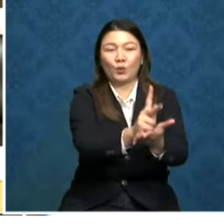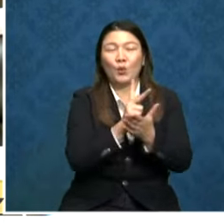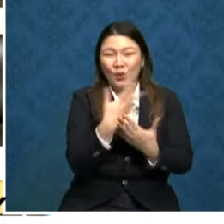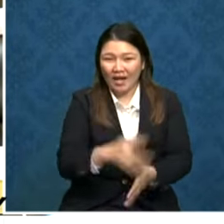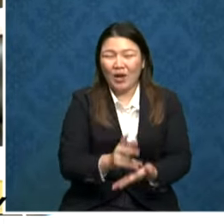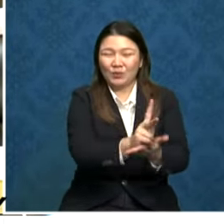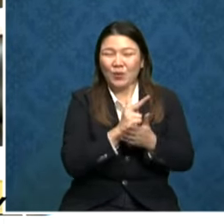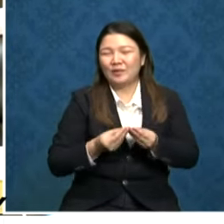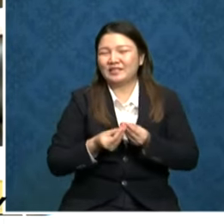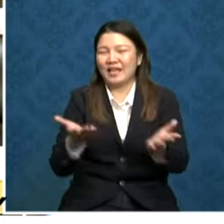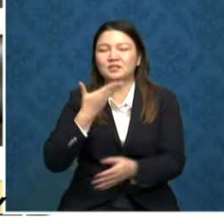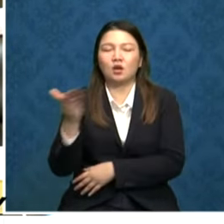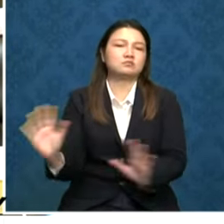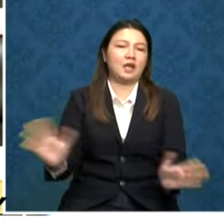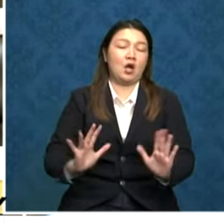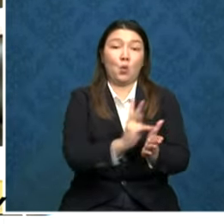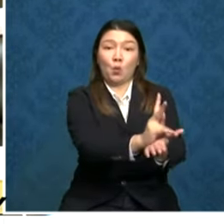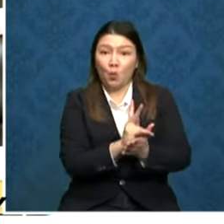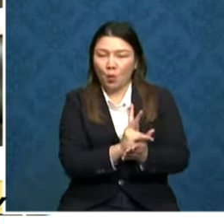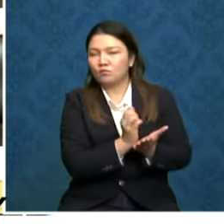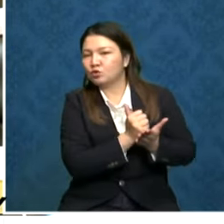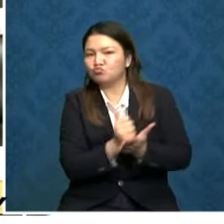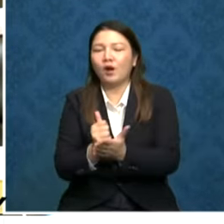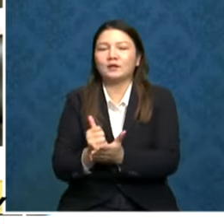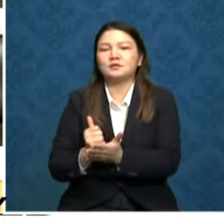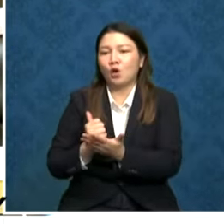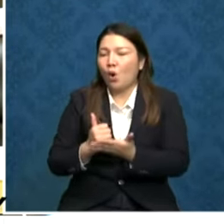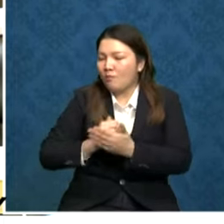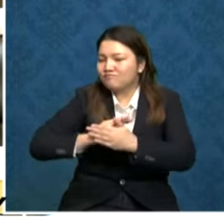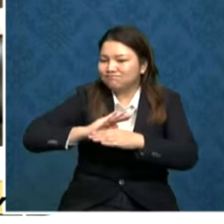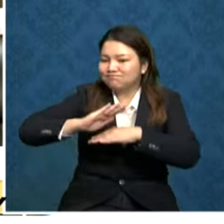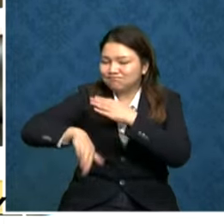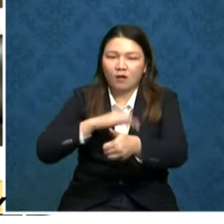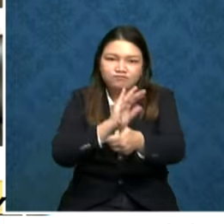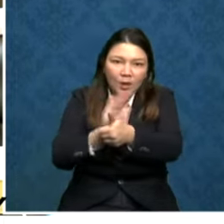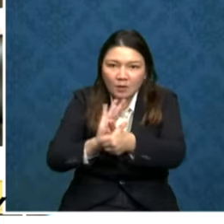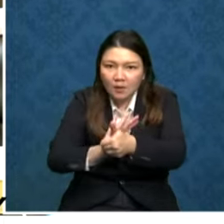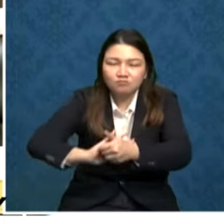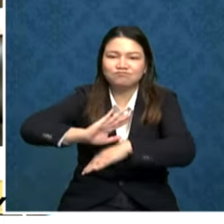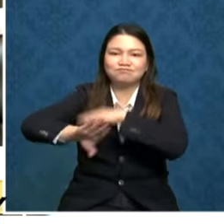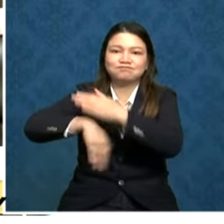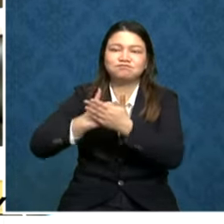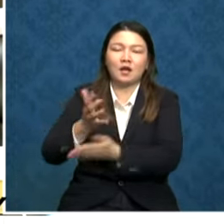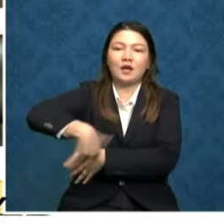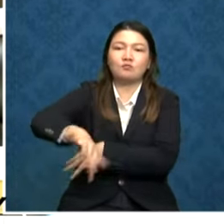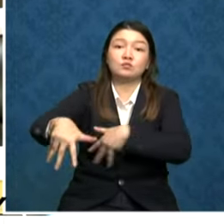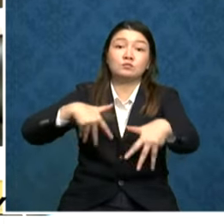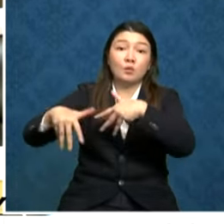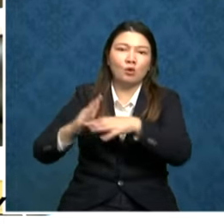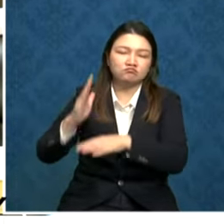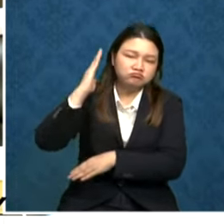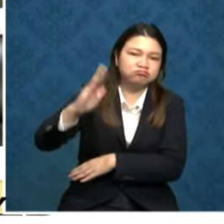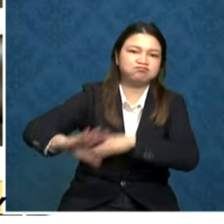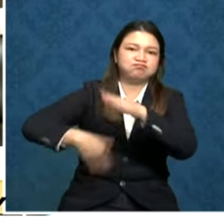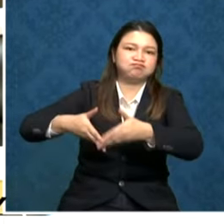กู้มาแจกอย่างเดียวแต่เป็นการกู้มาเพื่อรีสกิลอัสกิลพัฒนาต้นทุนมนุษย์พัฒนาโครงสร้างพื้นฐานสำหรับอุตสาหกรรมแห่งอนาคตด้วย